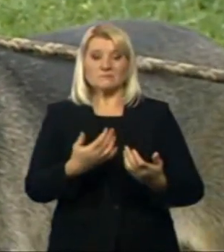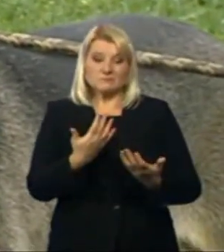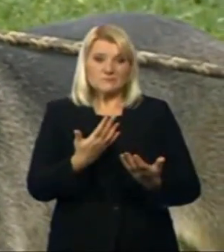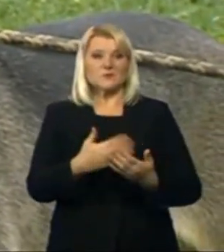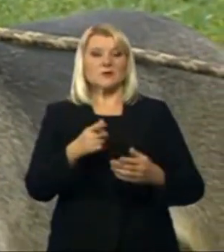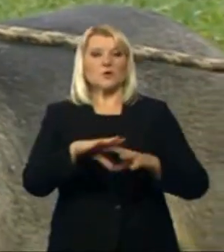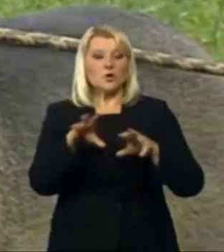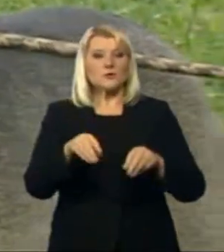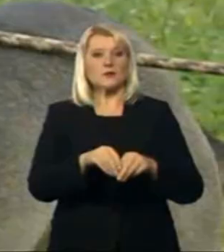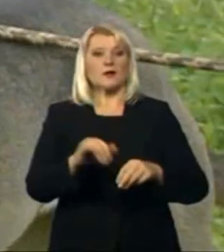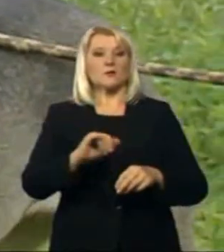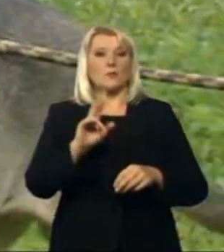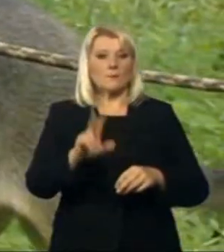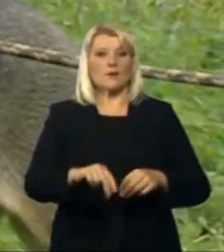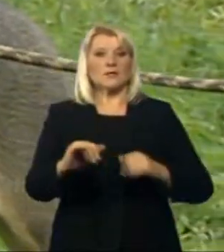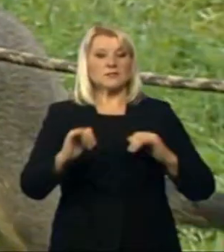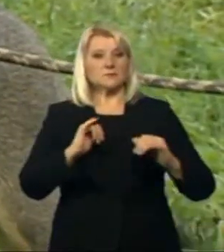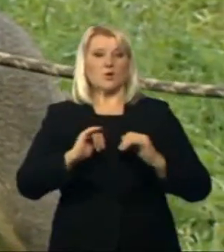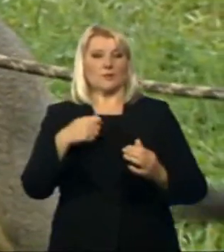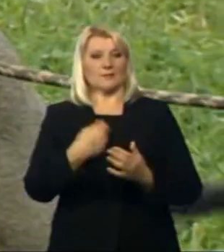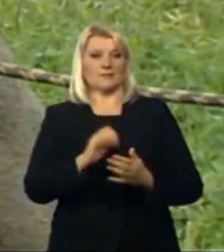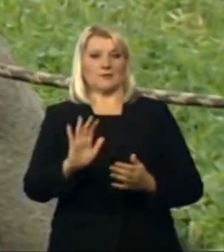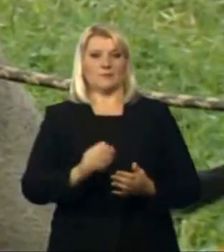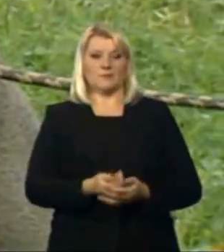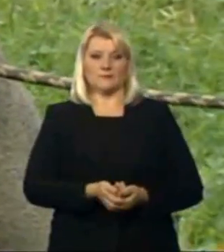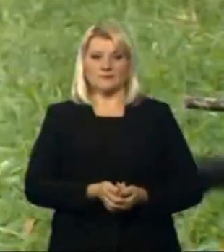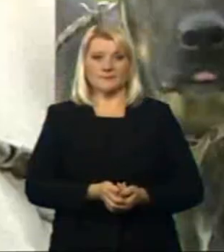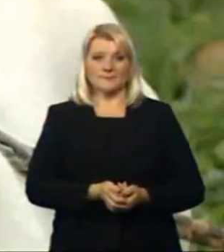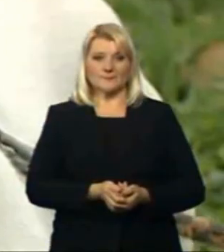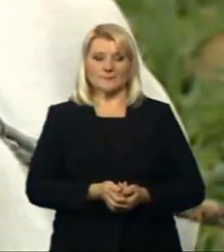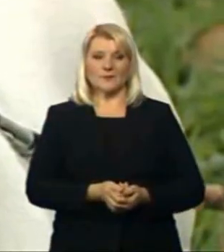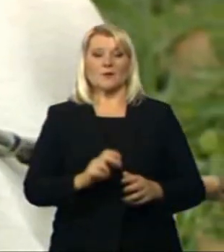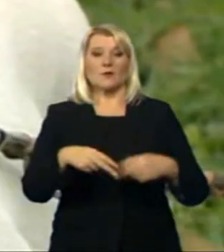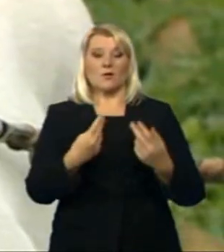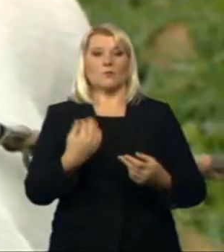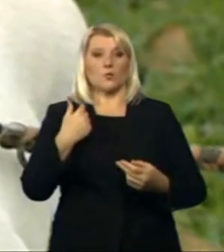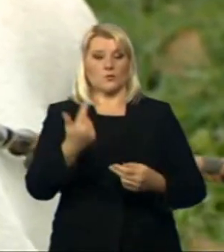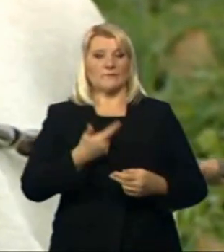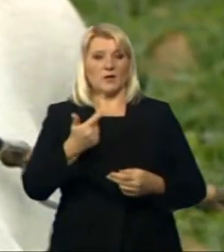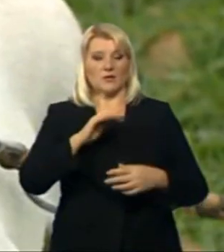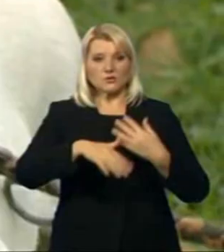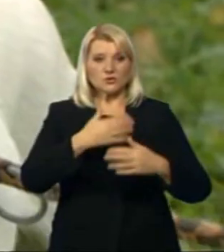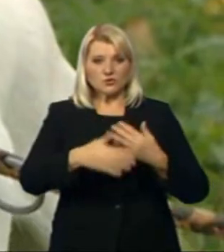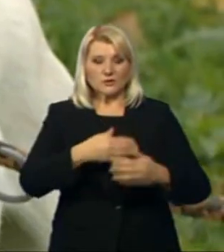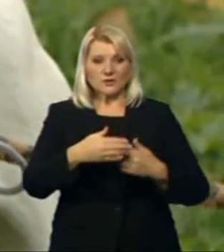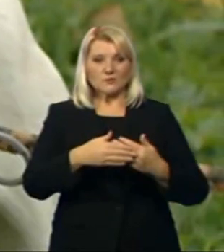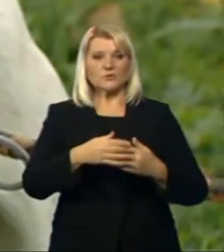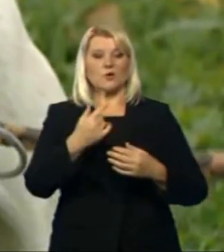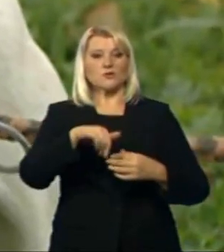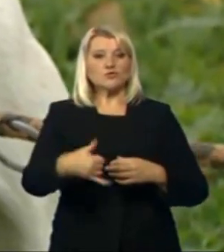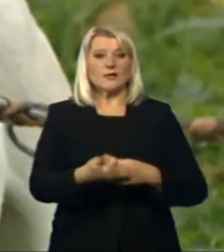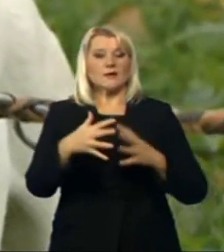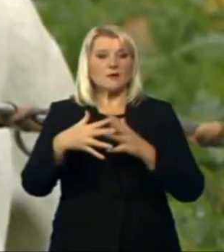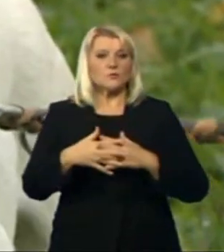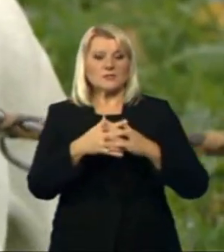Jedině ta rodina, která má sportovního ducha. A je tady dvouletá kříženka Jack Russell